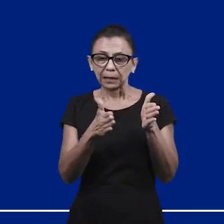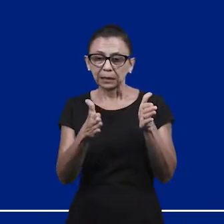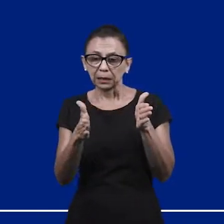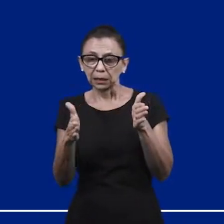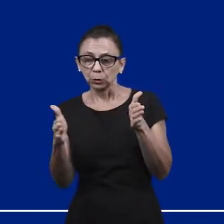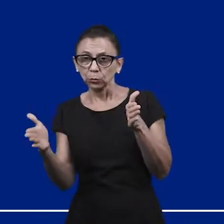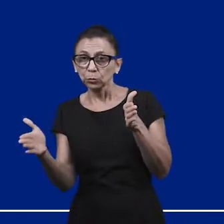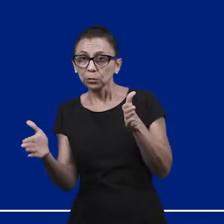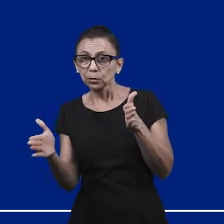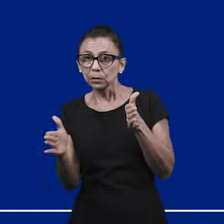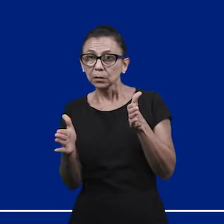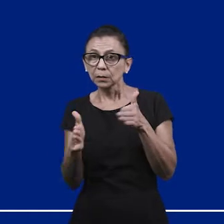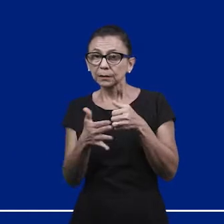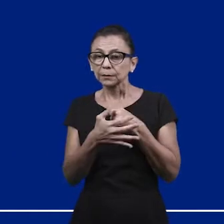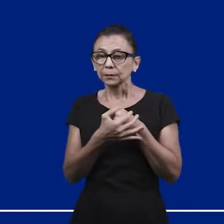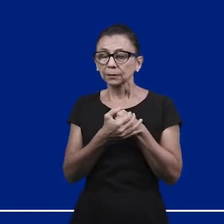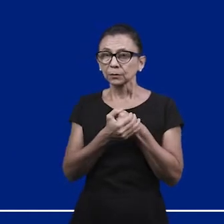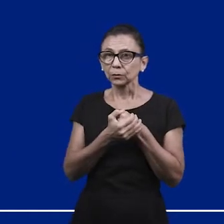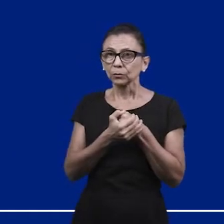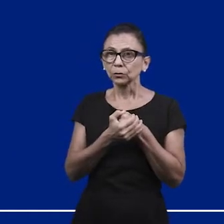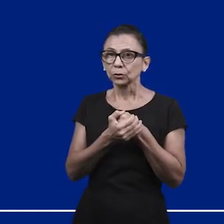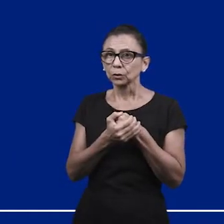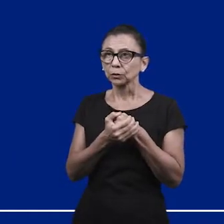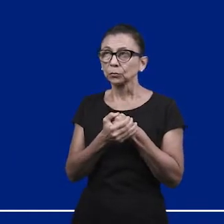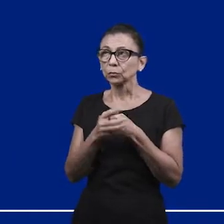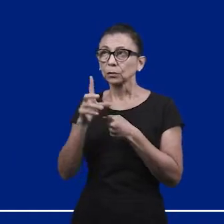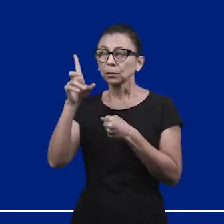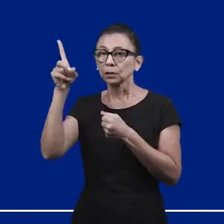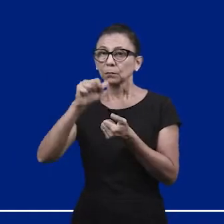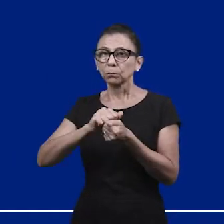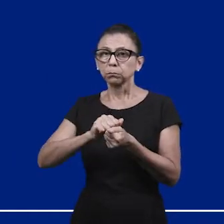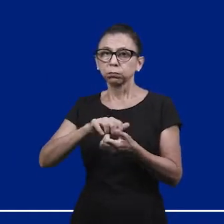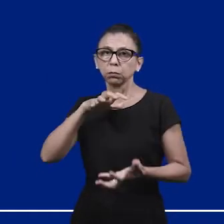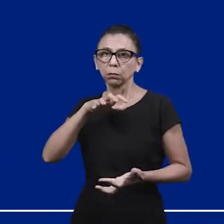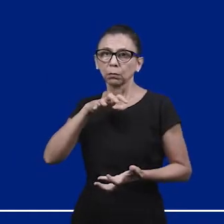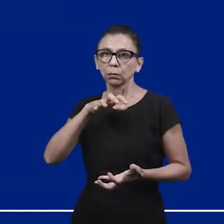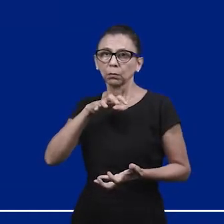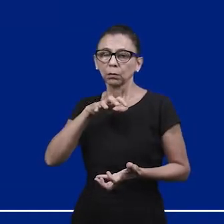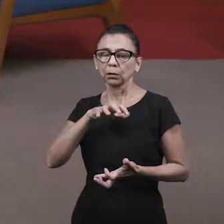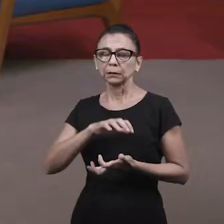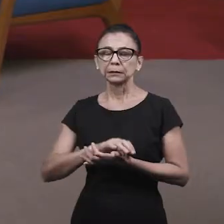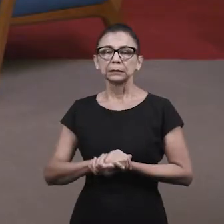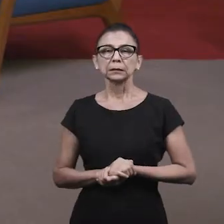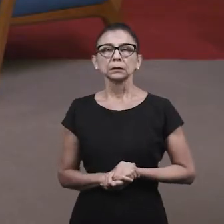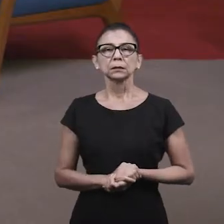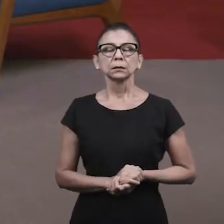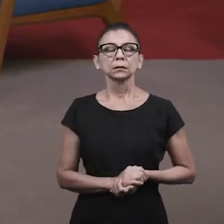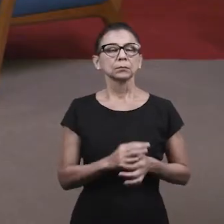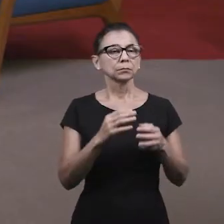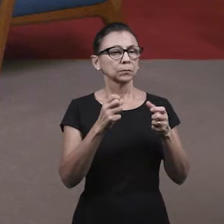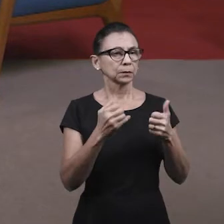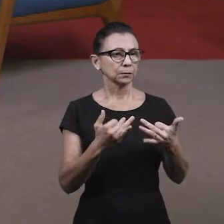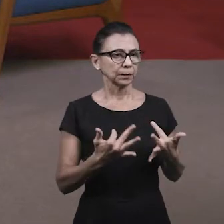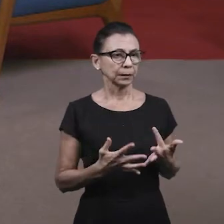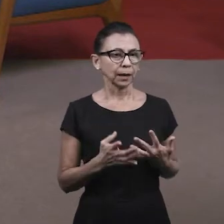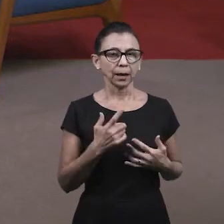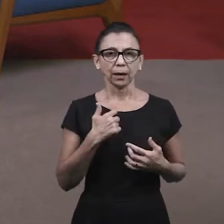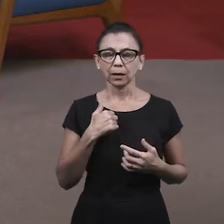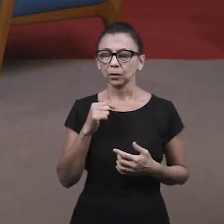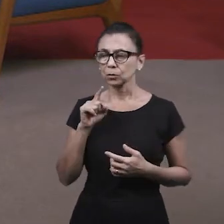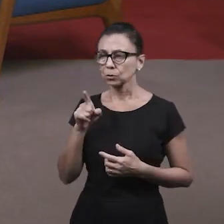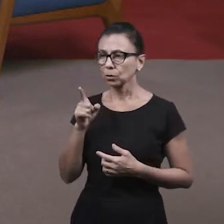Et démontrer à tous quelle est la dispensation du mystère qui, depuis les siècles, était occultée en